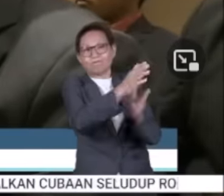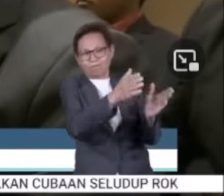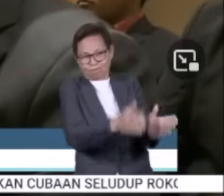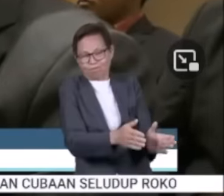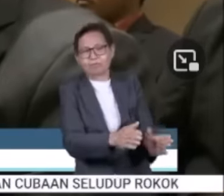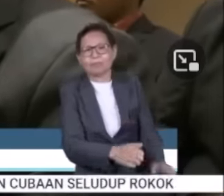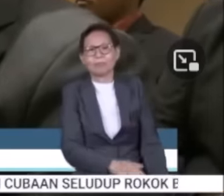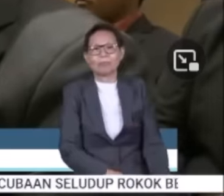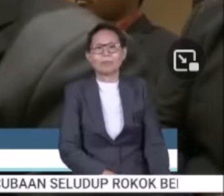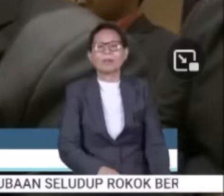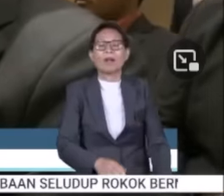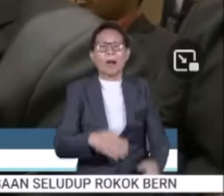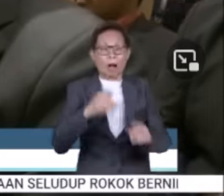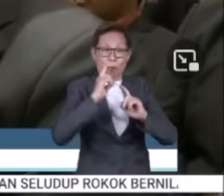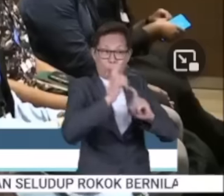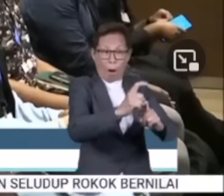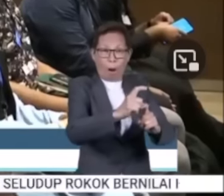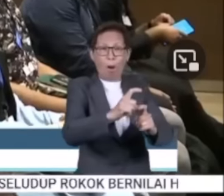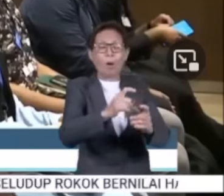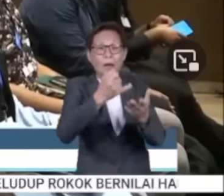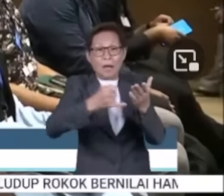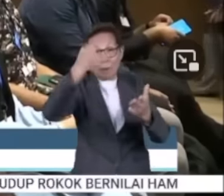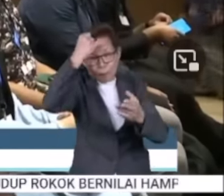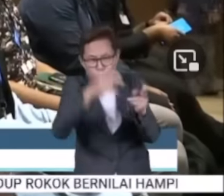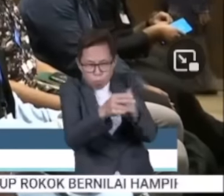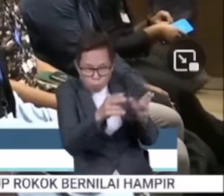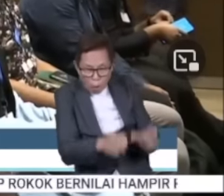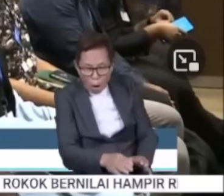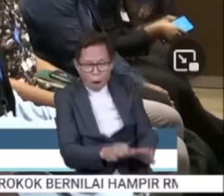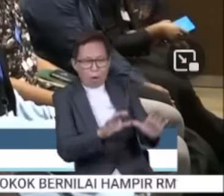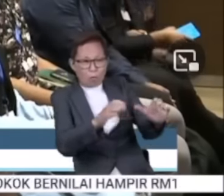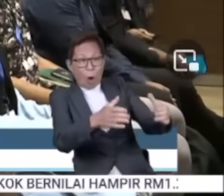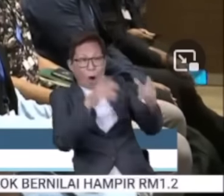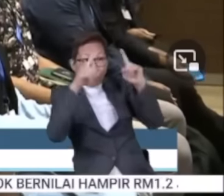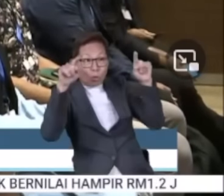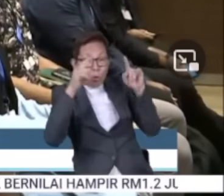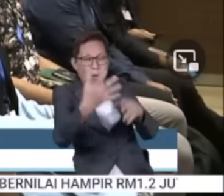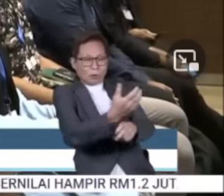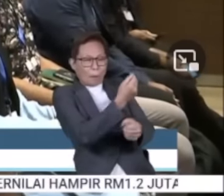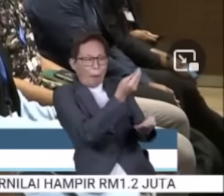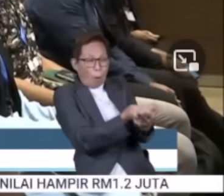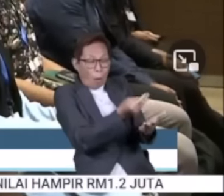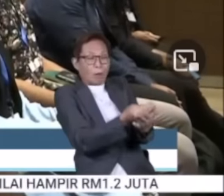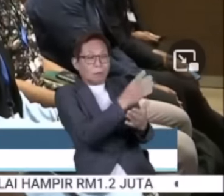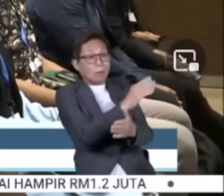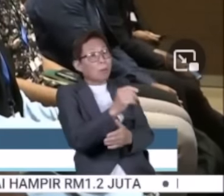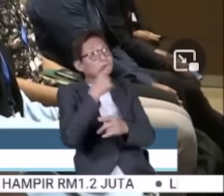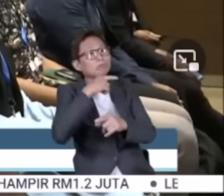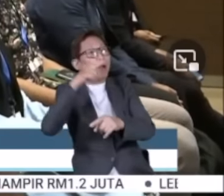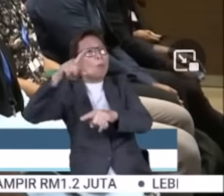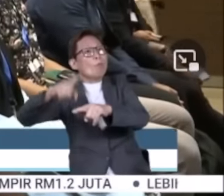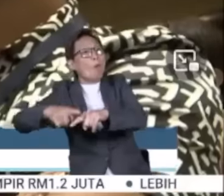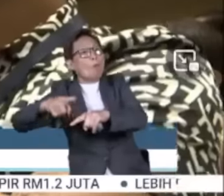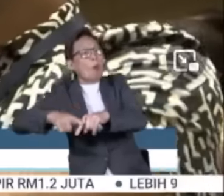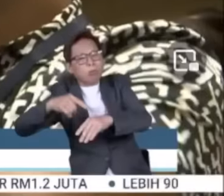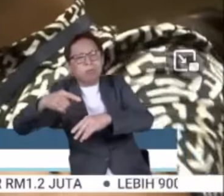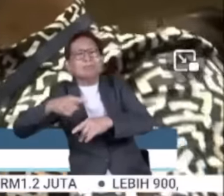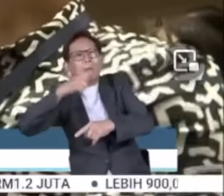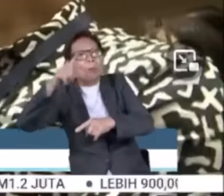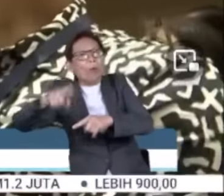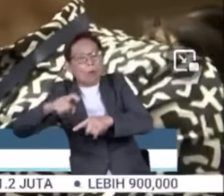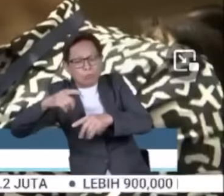Graduan juga perlu dibekalkan dengan ilmu keusahawanan bagi membolehkan golongan itu menjana pendapatan dan bukan hanya bergantung pada proses mencari